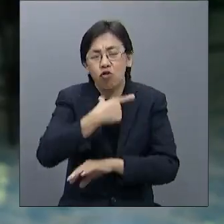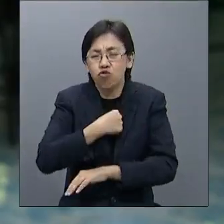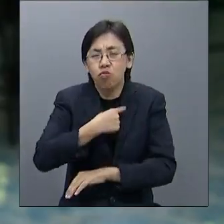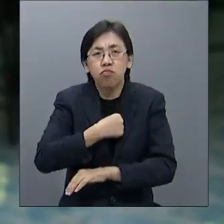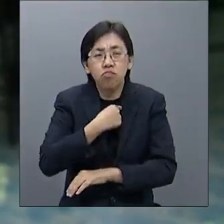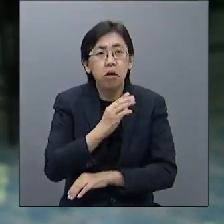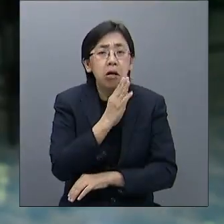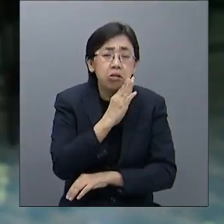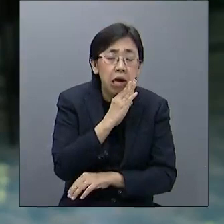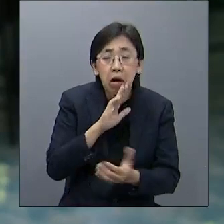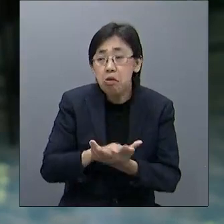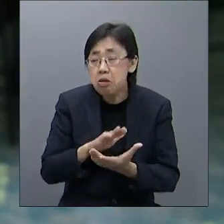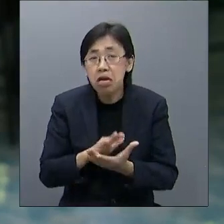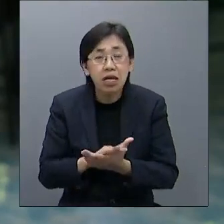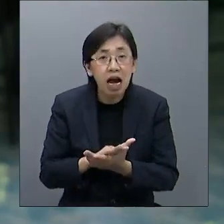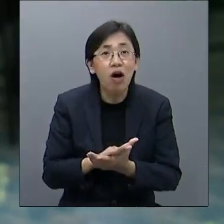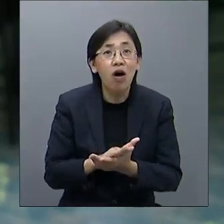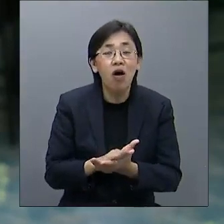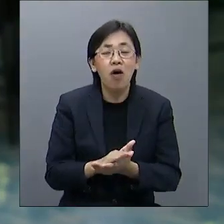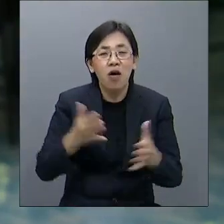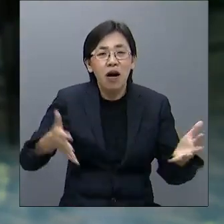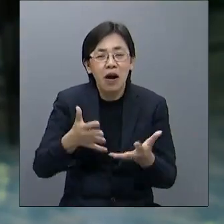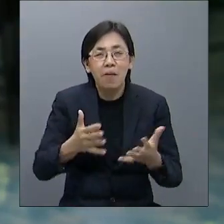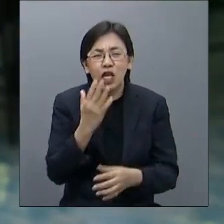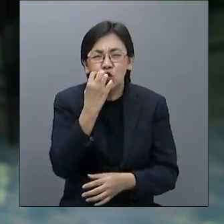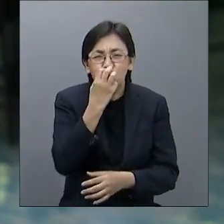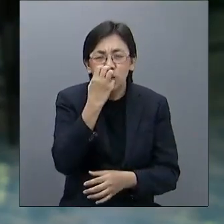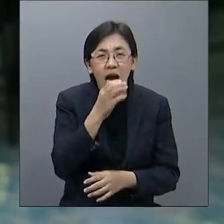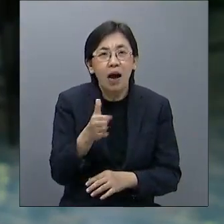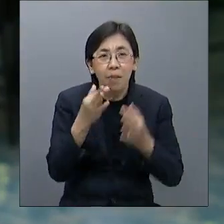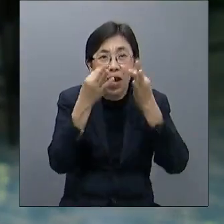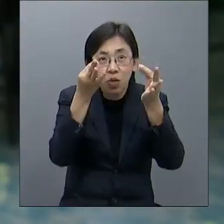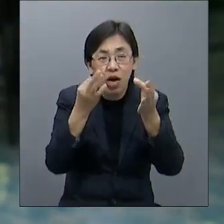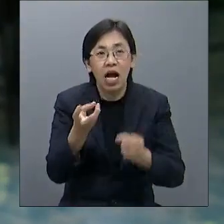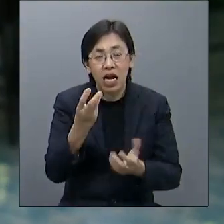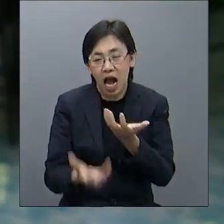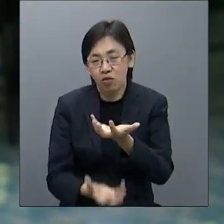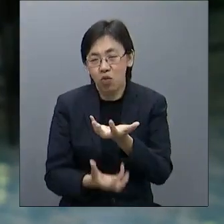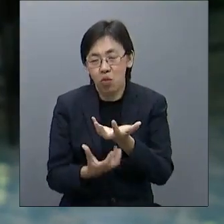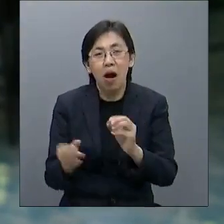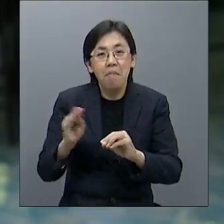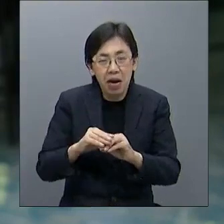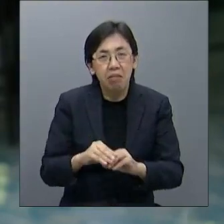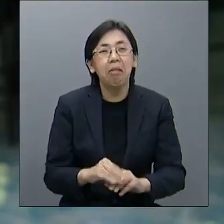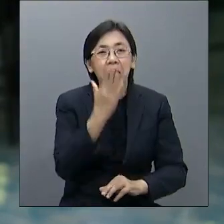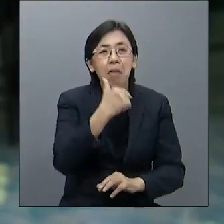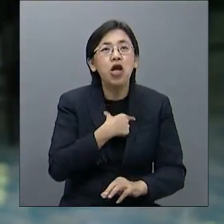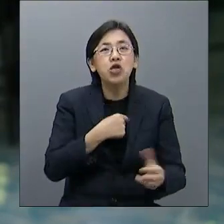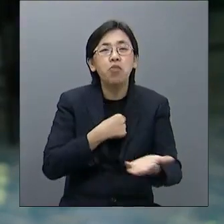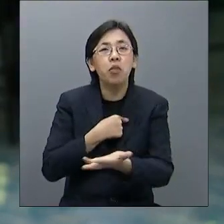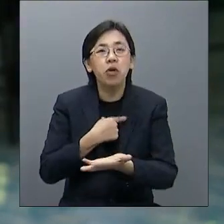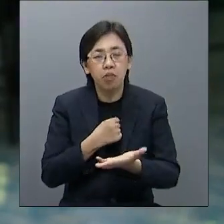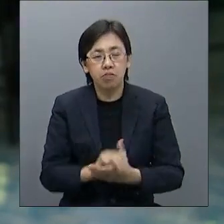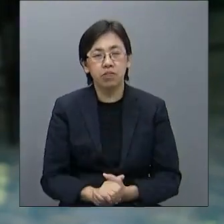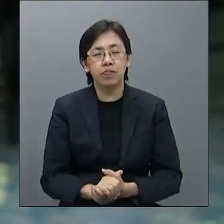าวันไหนที่โรงเรียนเนี่ยทำผัดเป็ดปลาดุกข้าวจะต้องหุงเพิ่มเป็นหม้อๆนะครับก็จะต้องหุงเพิ่มเพราะเด็กชอบม